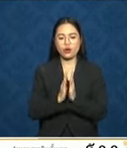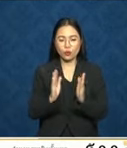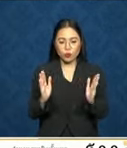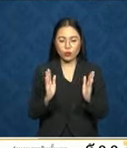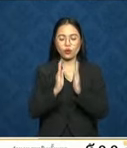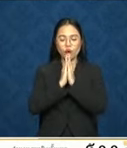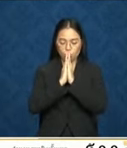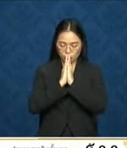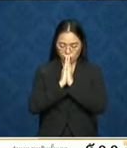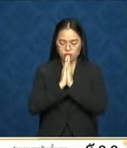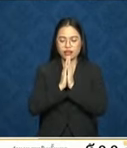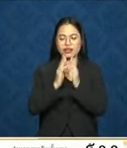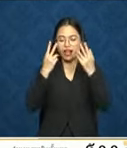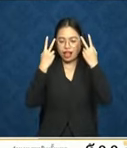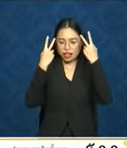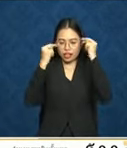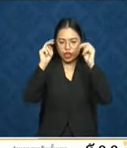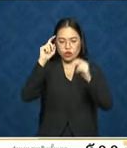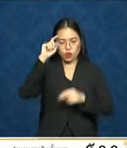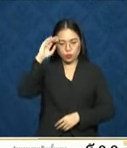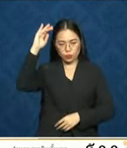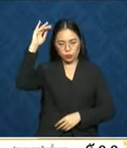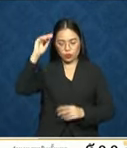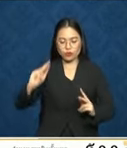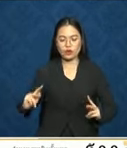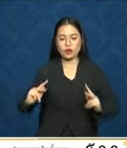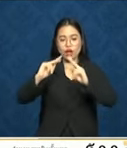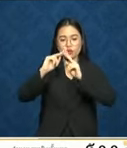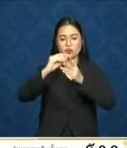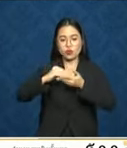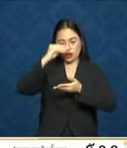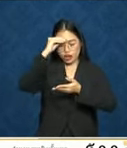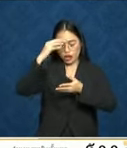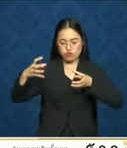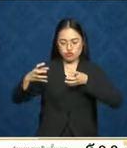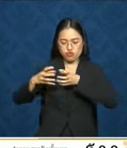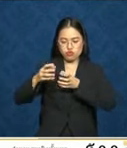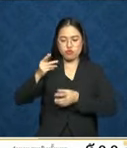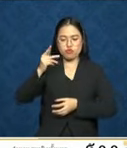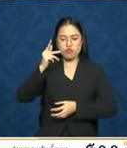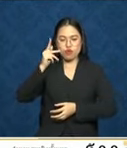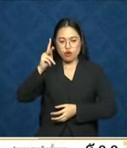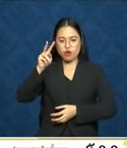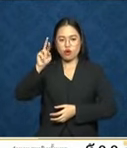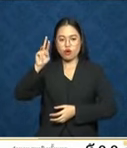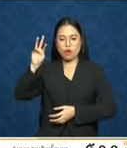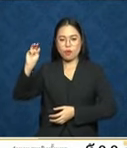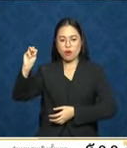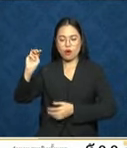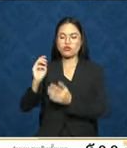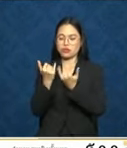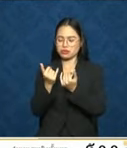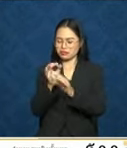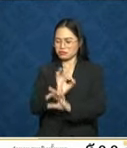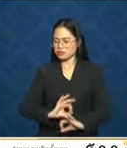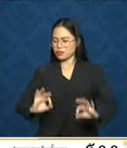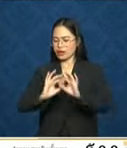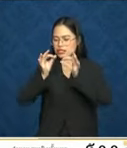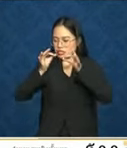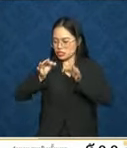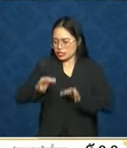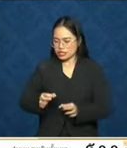คะท่านนายกรัฐมนตรีค่ะกระทรวงศึกษาธิการนะคะและคณะรัฐมนตรีค่ะที่มีมติสำคัญทางการศึก